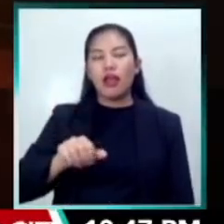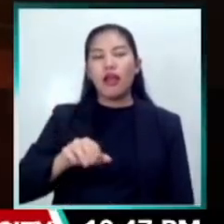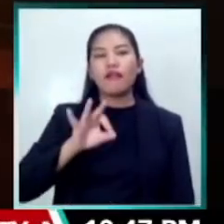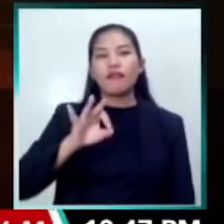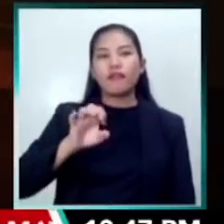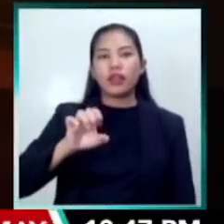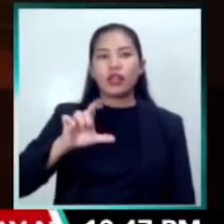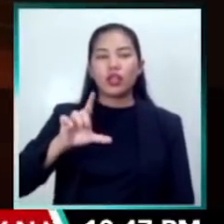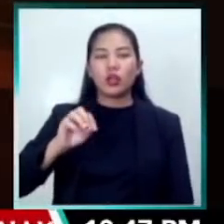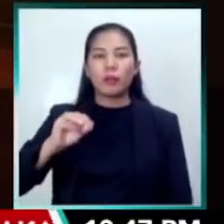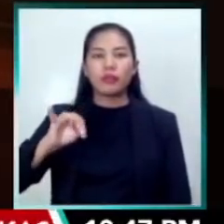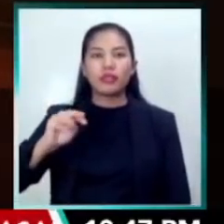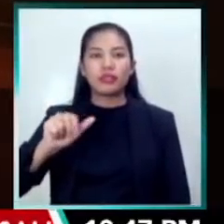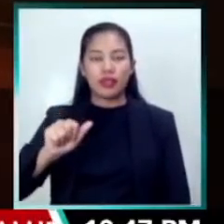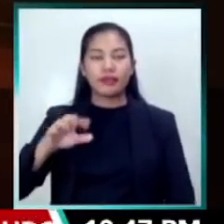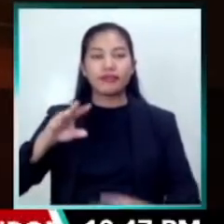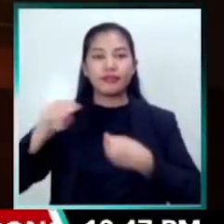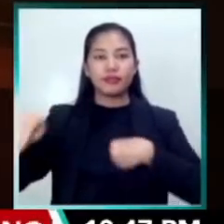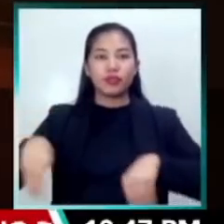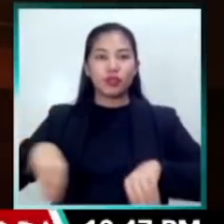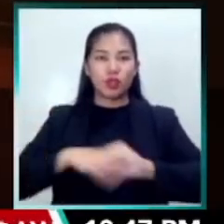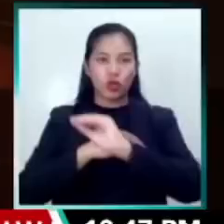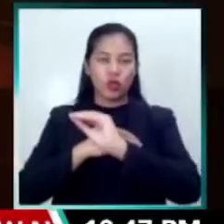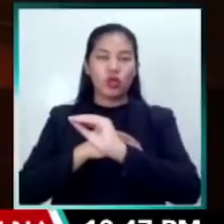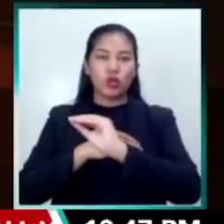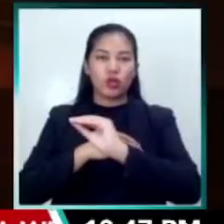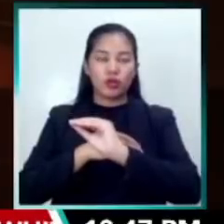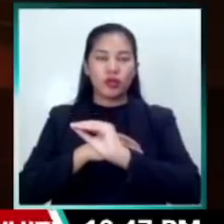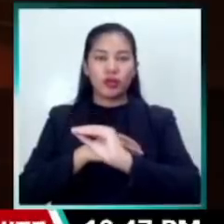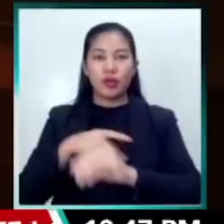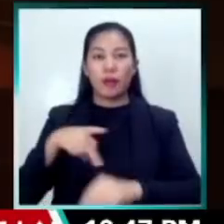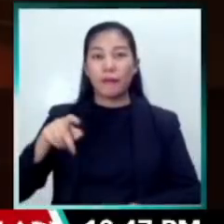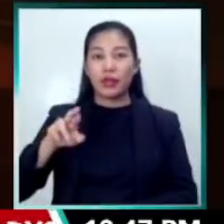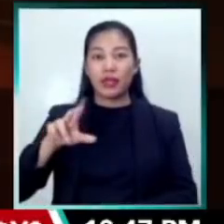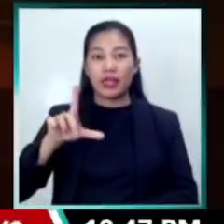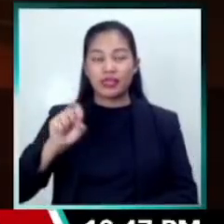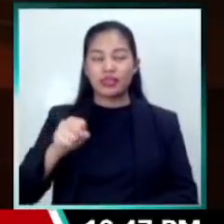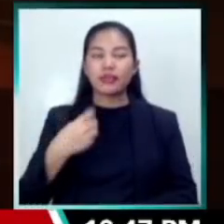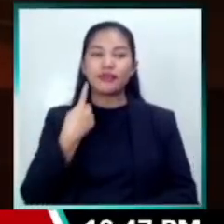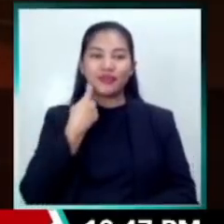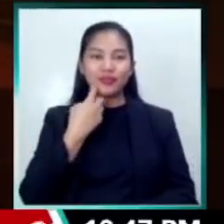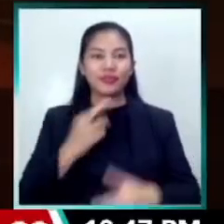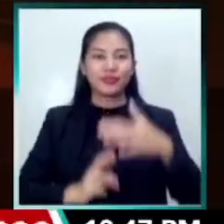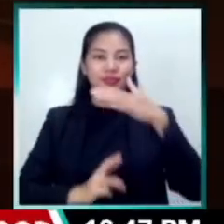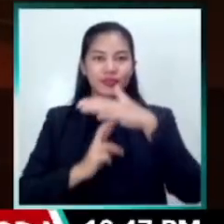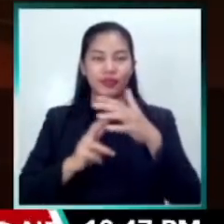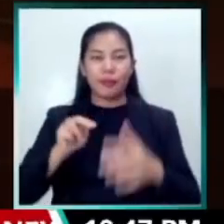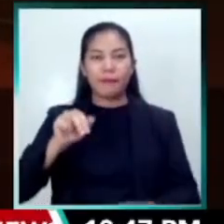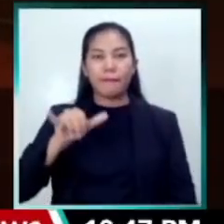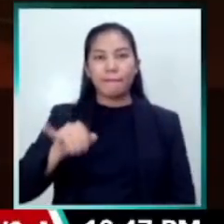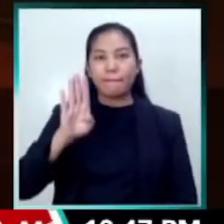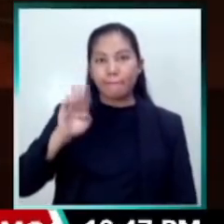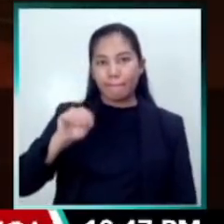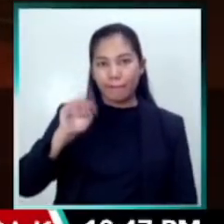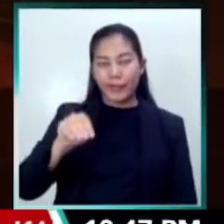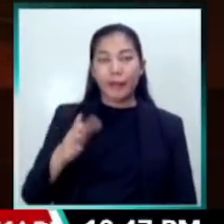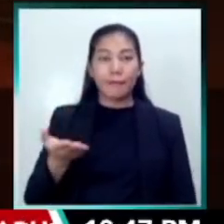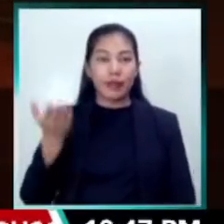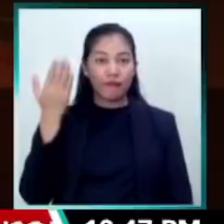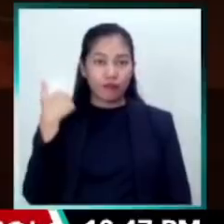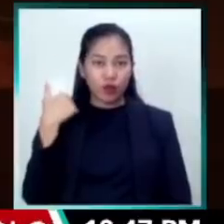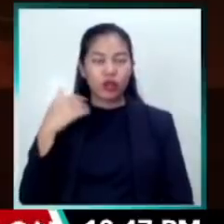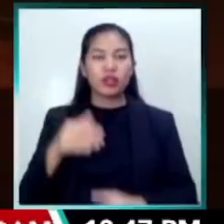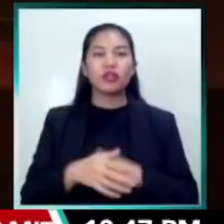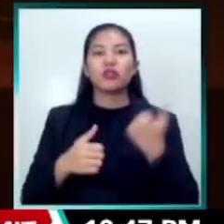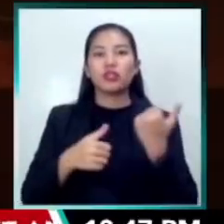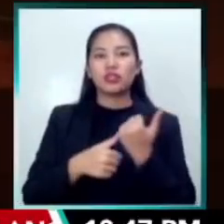Associate Justice Estela Perlas Bernabe na nagretiro nitong May 14. Bago yan, Associate Justice sa Court of Appeals si